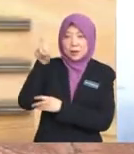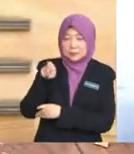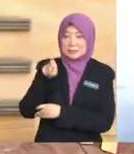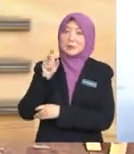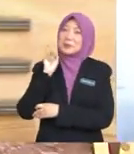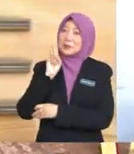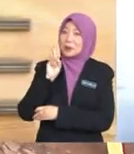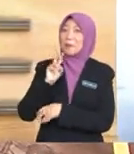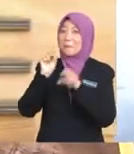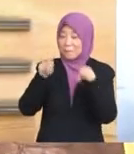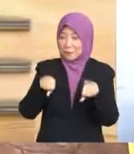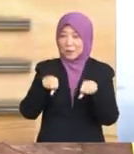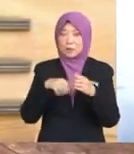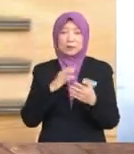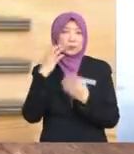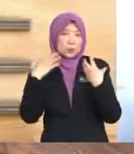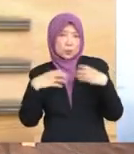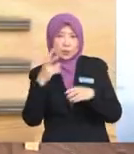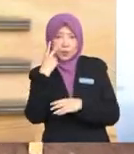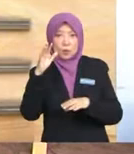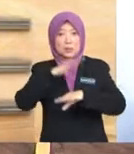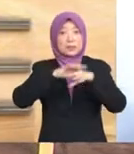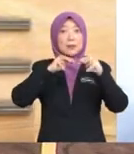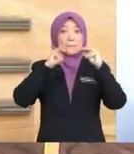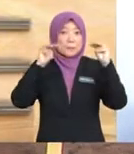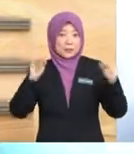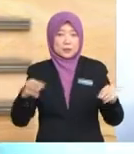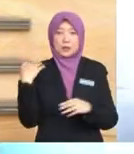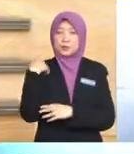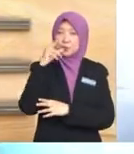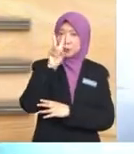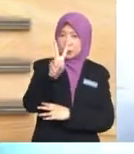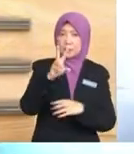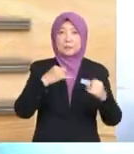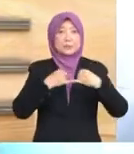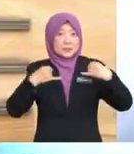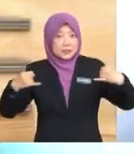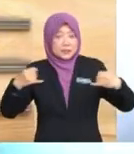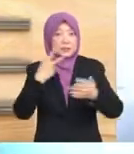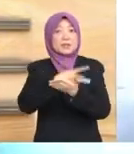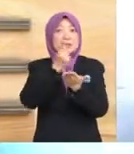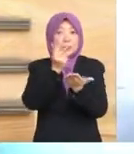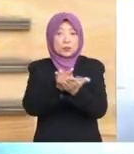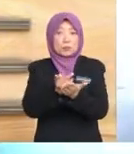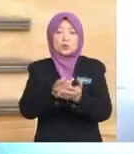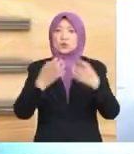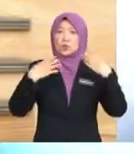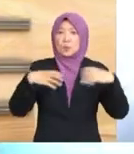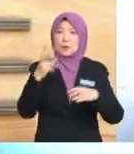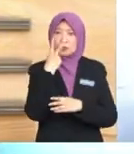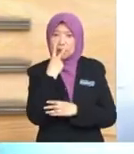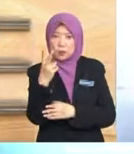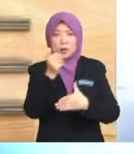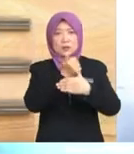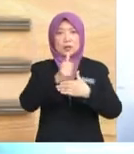tak ada masalah, cikgu. Okey, cuba Rina tengok atas meja ni. Ada dua jenis kek kan? Betul. Okey, cuba Rina tengok antara dua